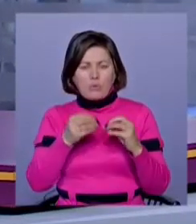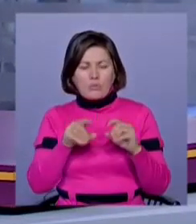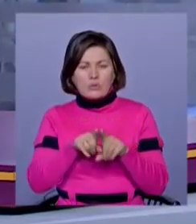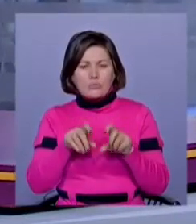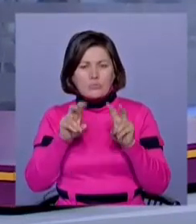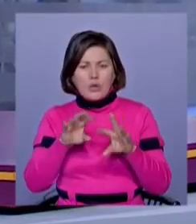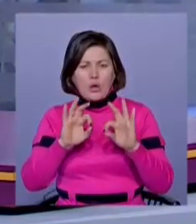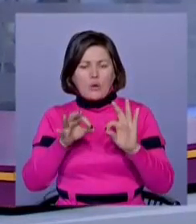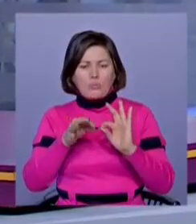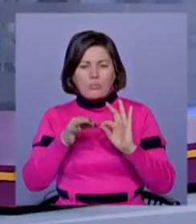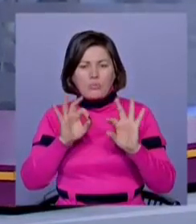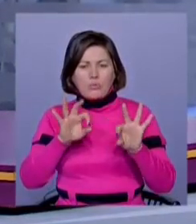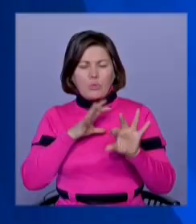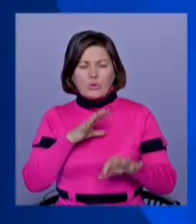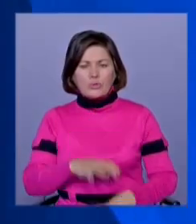Нұржан Сәдірбай айтып берсін.